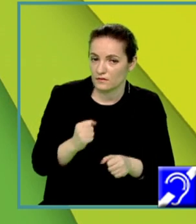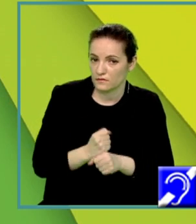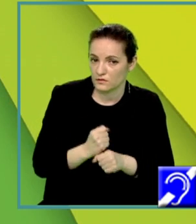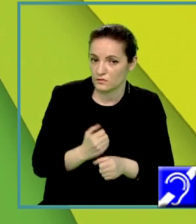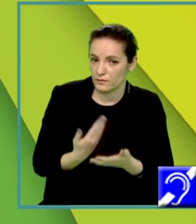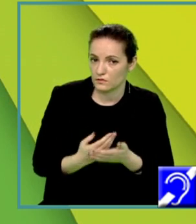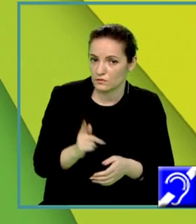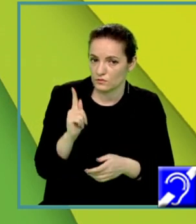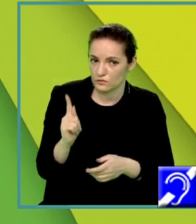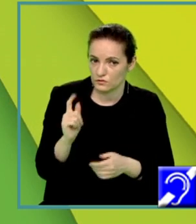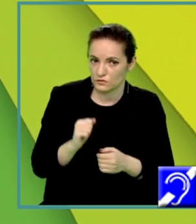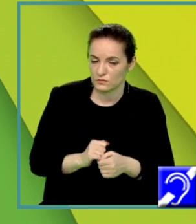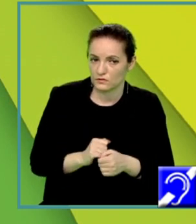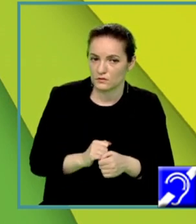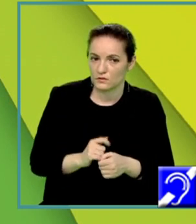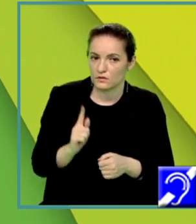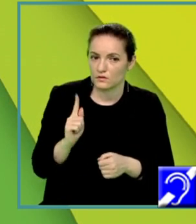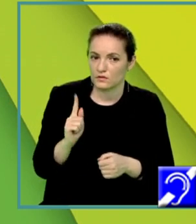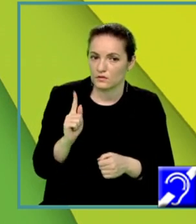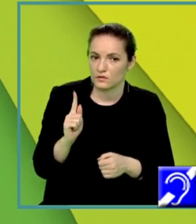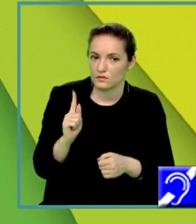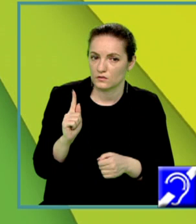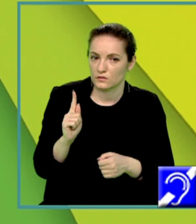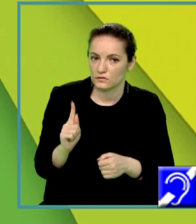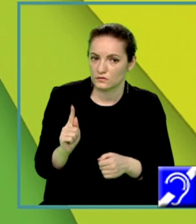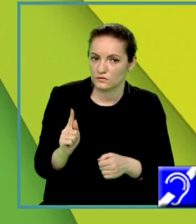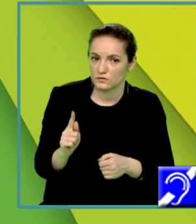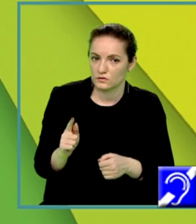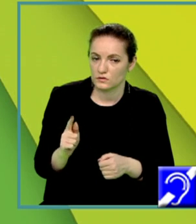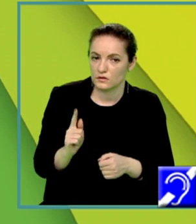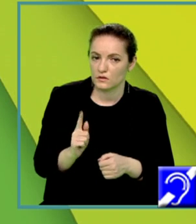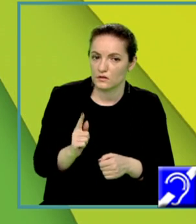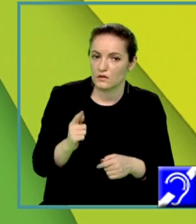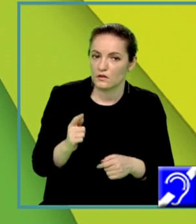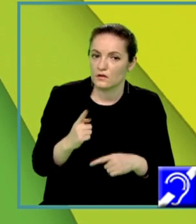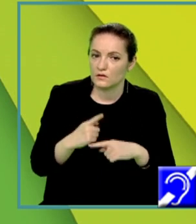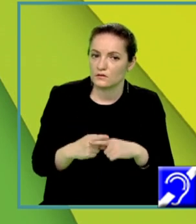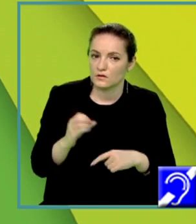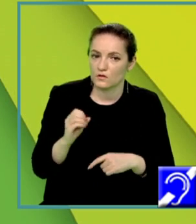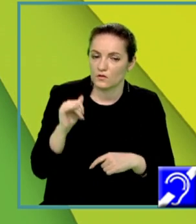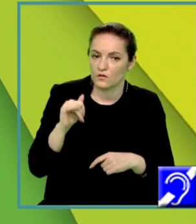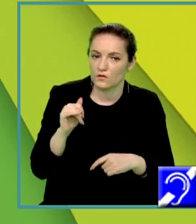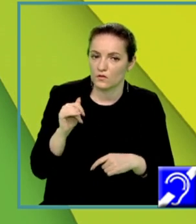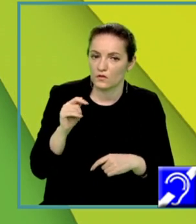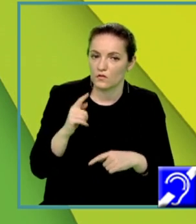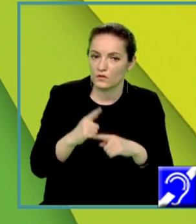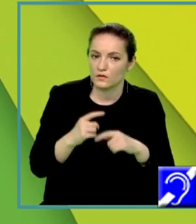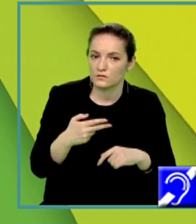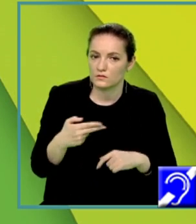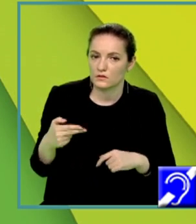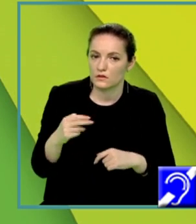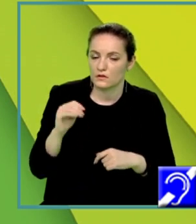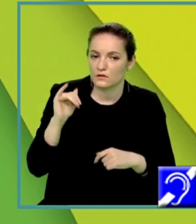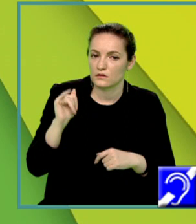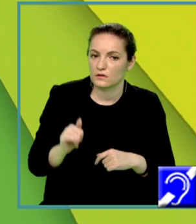G. Graficul lui G intersectat cu OX înseamnă Y egal 0, adică funcția noastră 2x minus